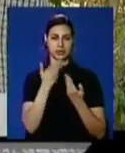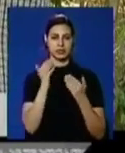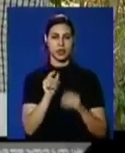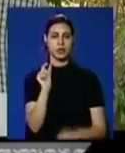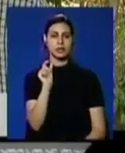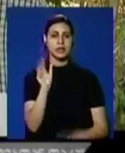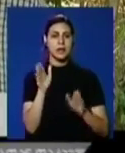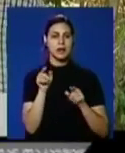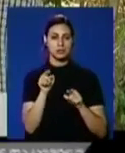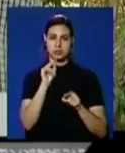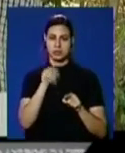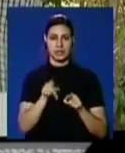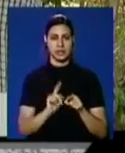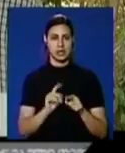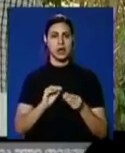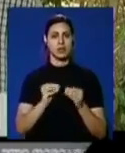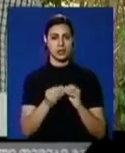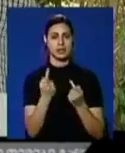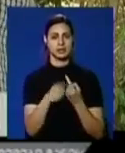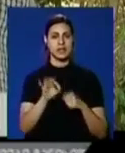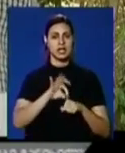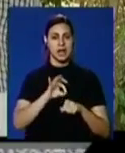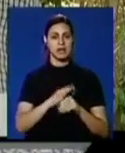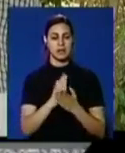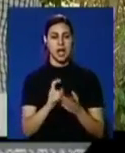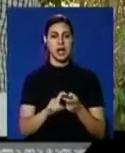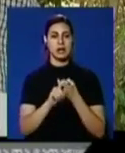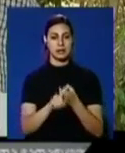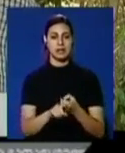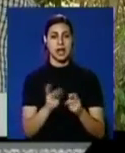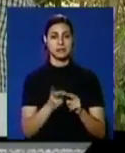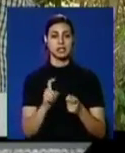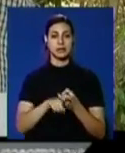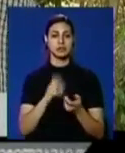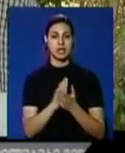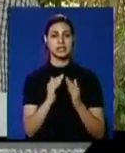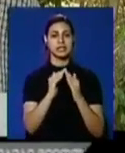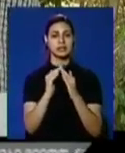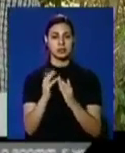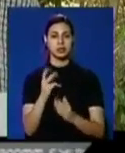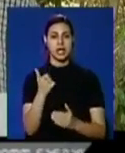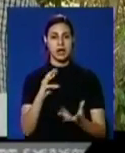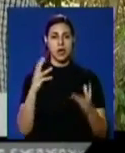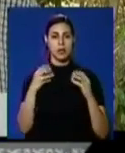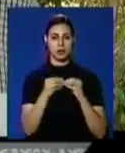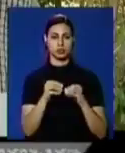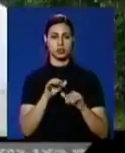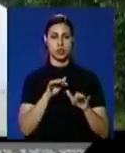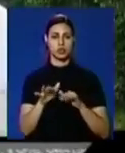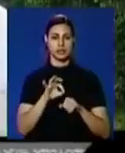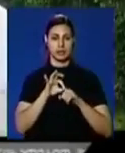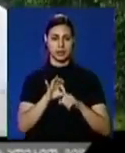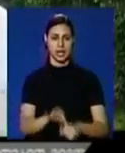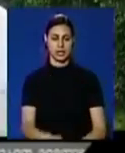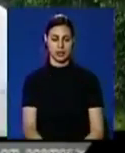მხოლოდ აზიურ ფაროსანასთან. პრობლემა სხვა დაავადებებიც, რასთან დაკავშირებითაც საჭიროა ფერმერებმა კომპლექსური ღონისძიებები გაატარონ.